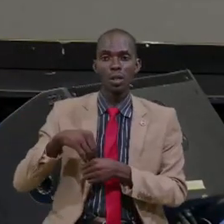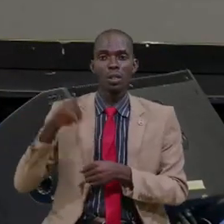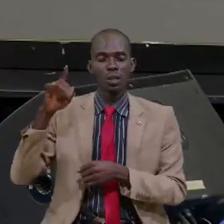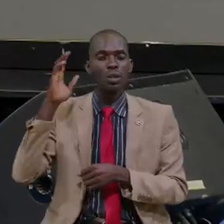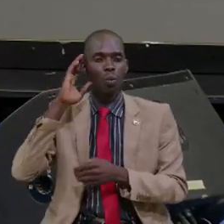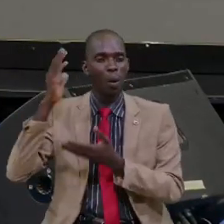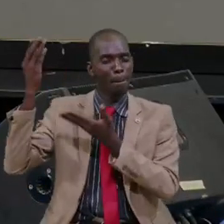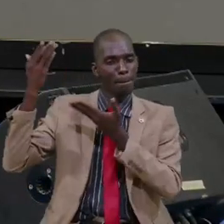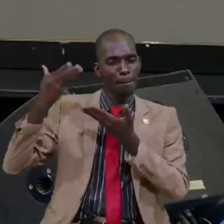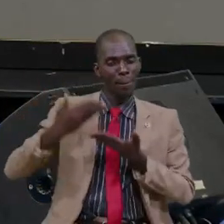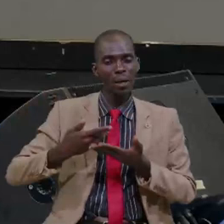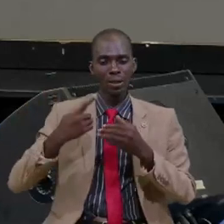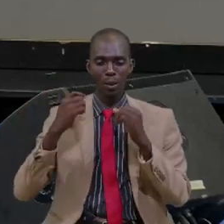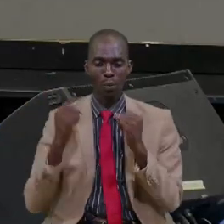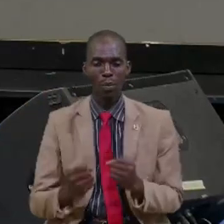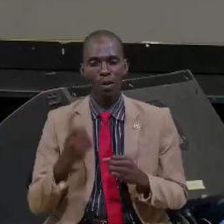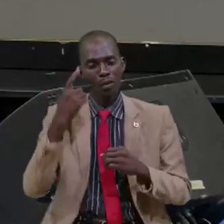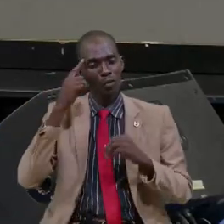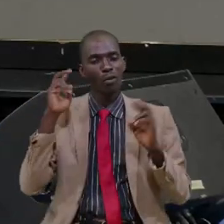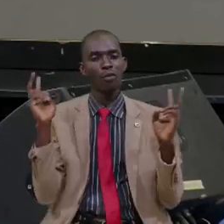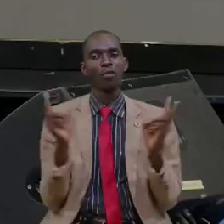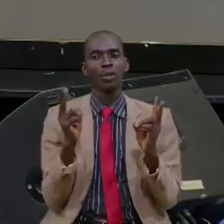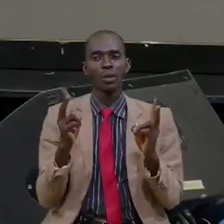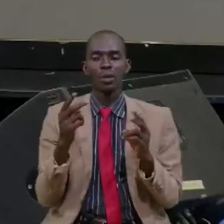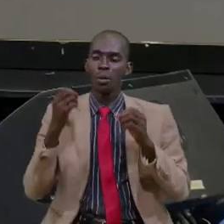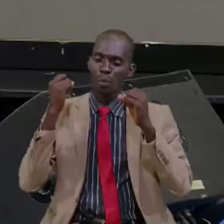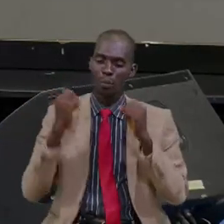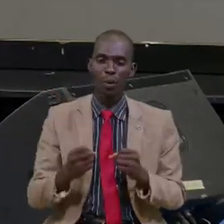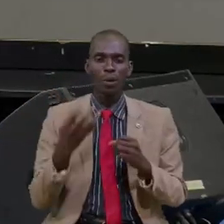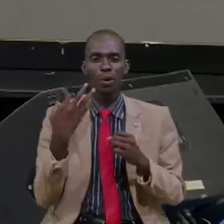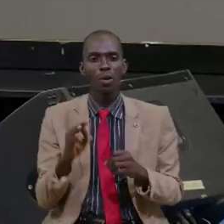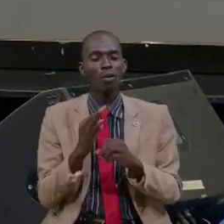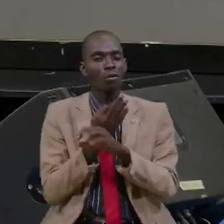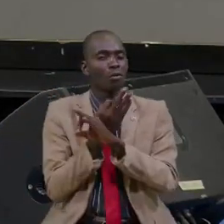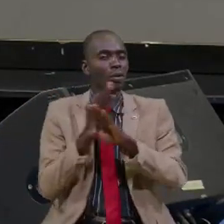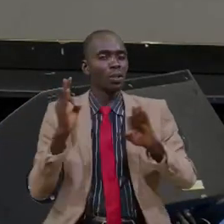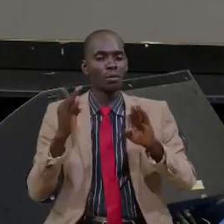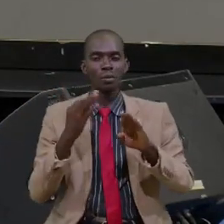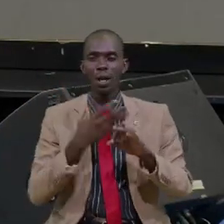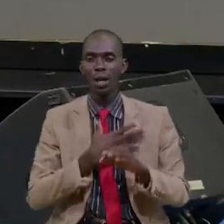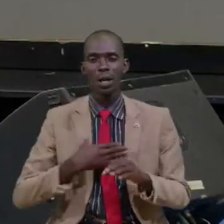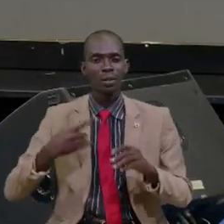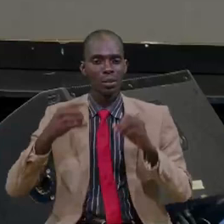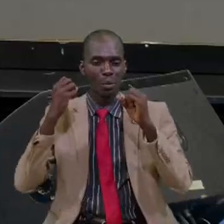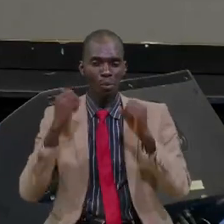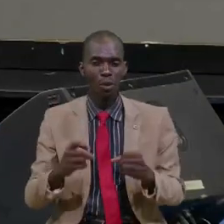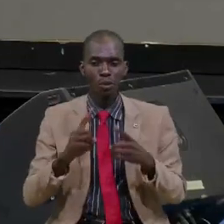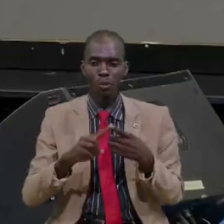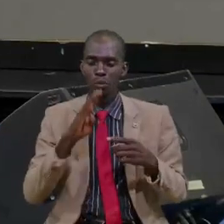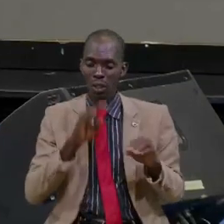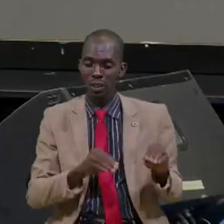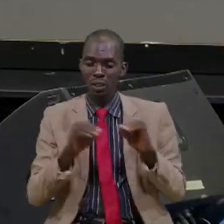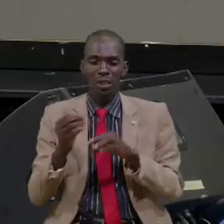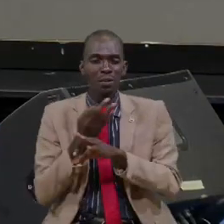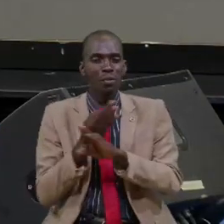il apportera la puissance pour la victoire, la puissance de la libération, la puissance pour